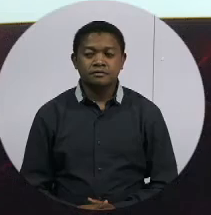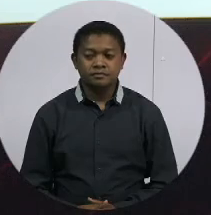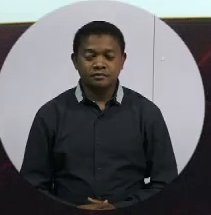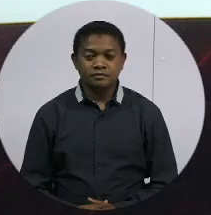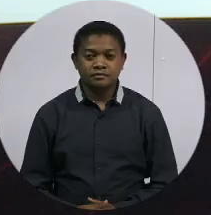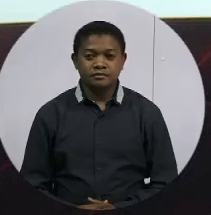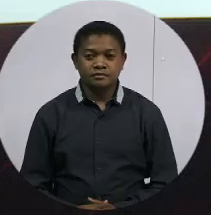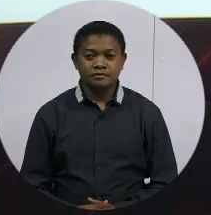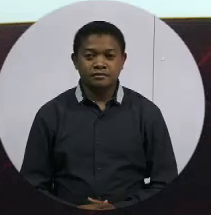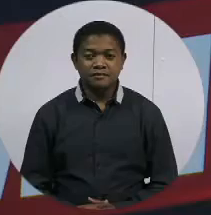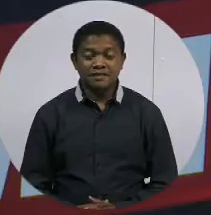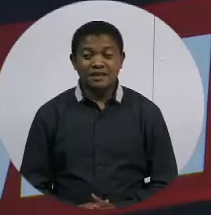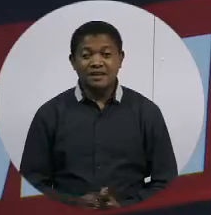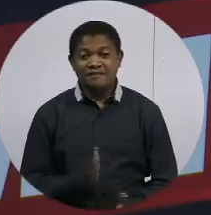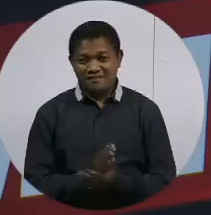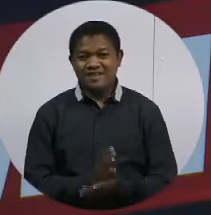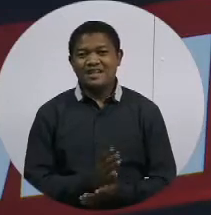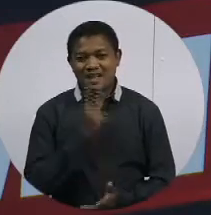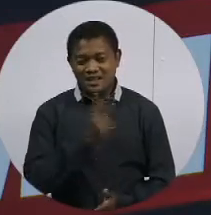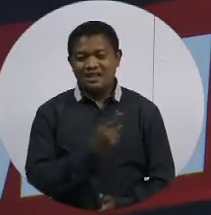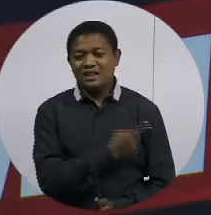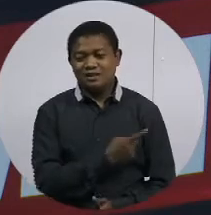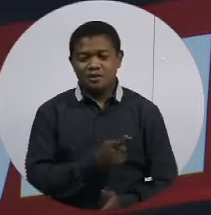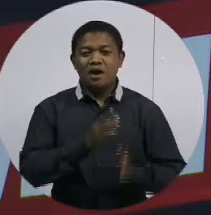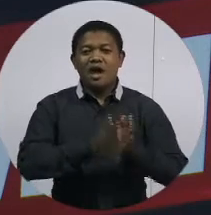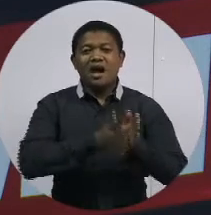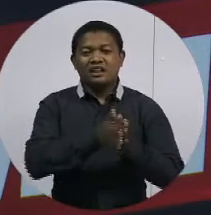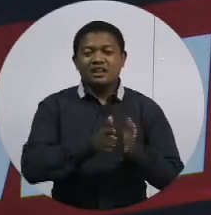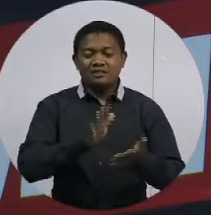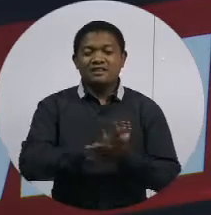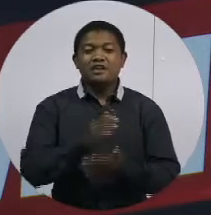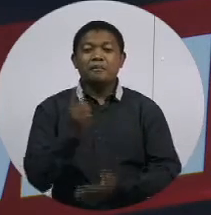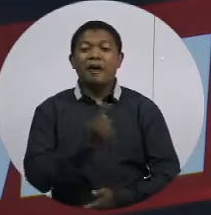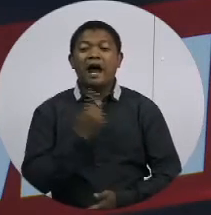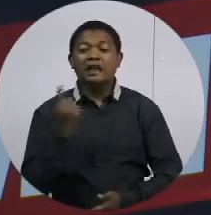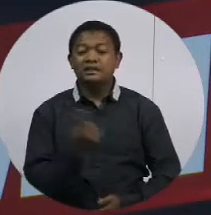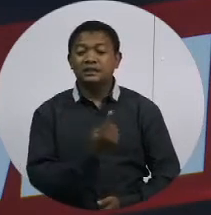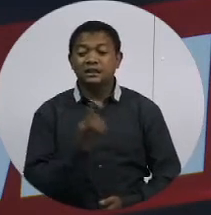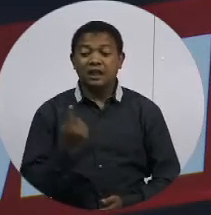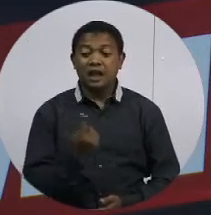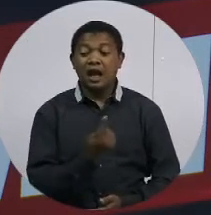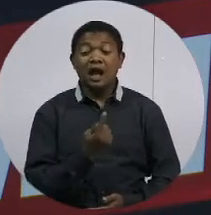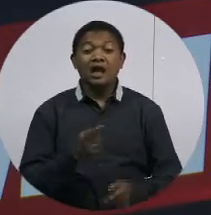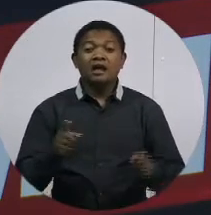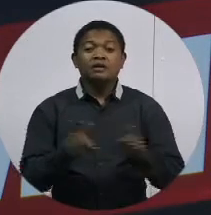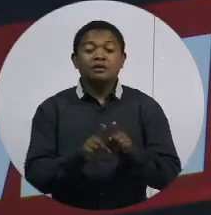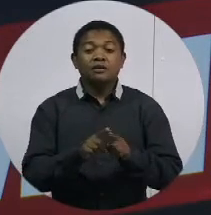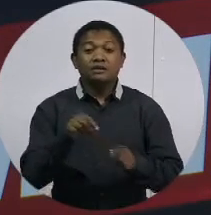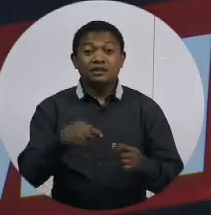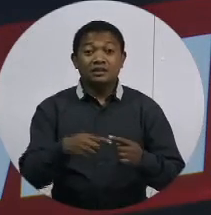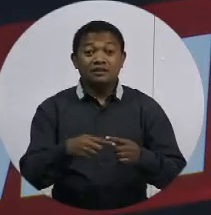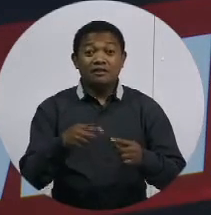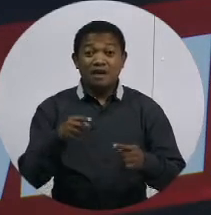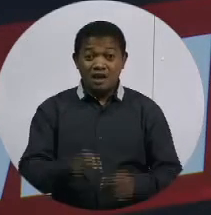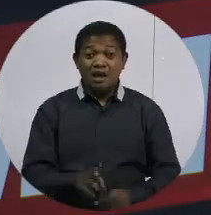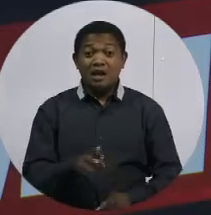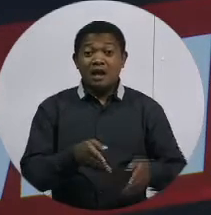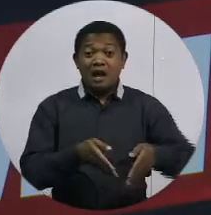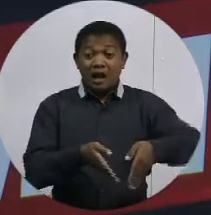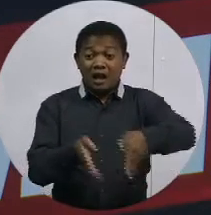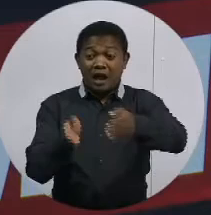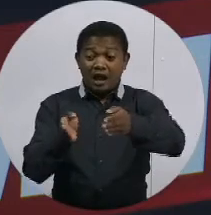Raha izay ny eto Antananarivo sy ny manodidina dia nanao dia bentsidika tampoka tany amin'ny lalam-pirenena faharoa maly kosa